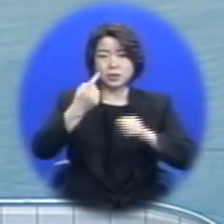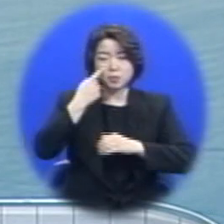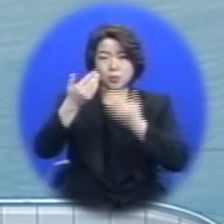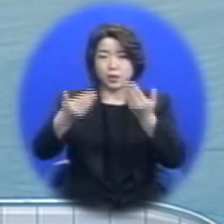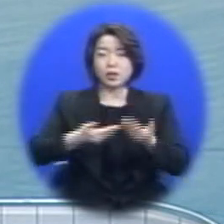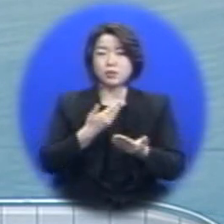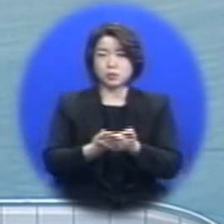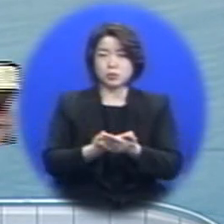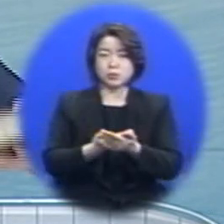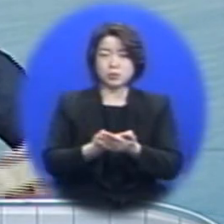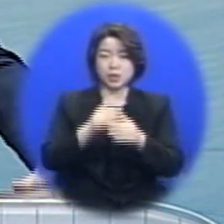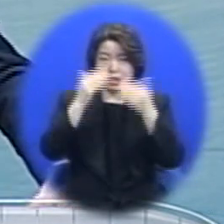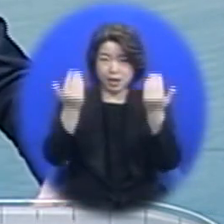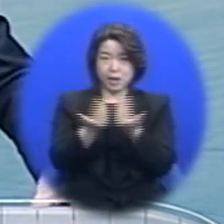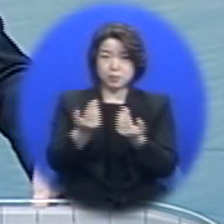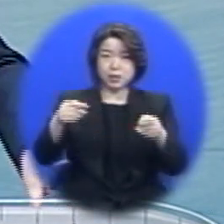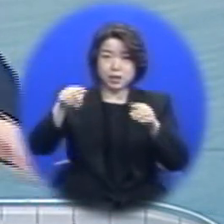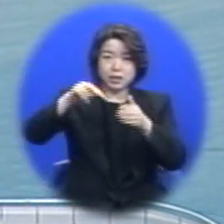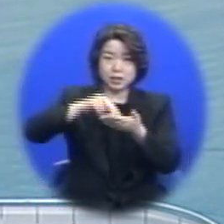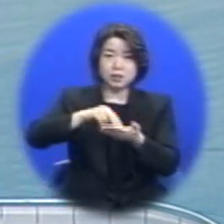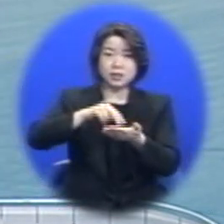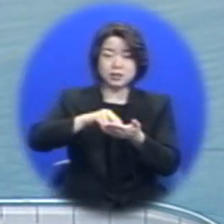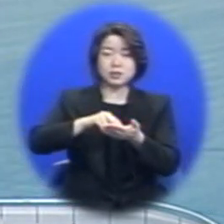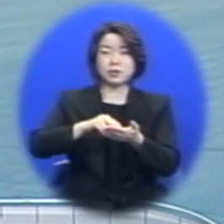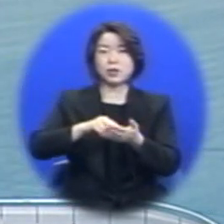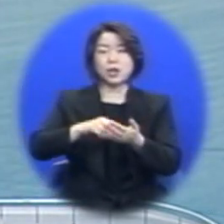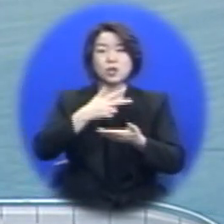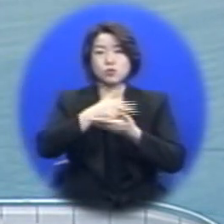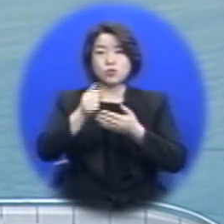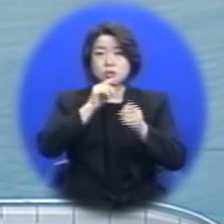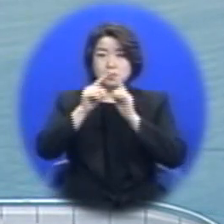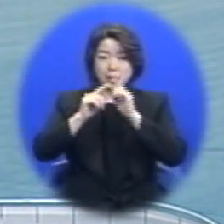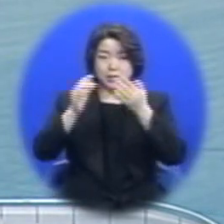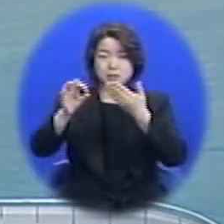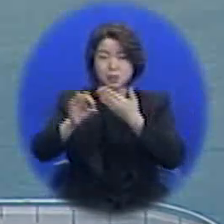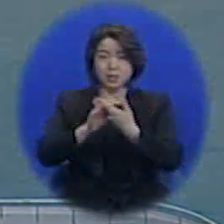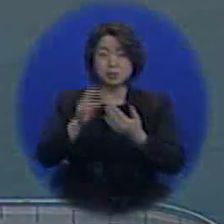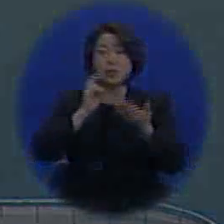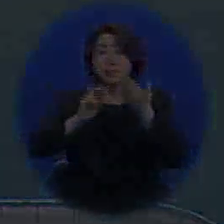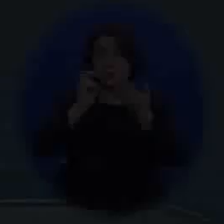주옵소서. 우리 다 같이 일어나셔서 주님 말씀하시면 찬양하겠습니다.